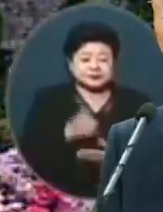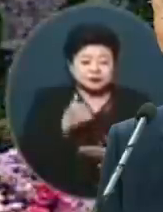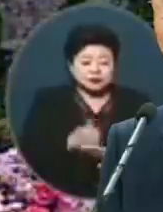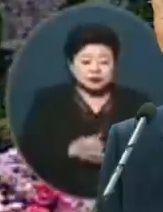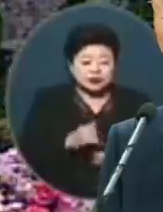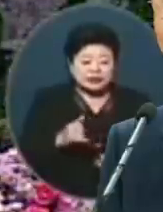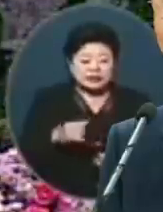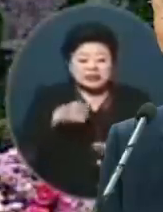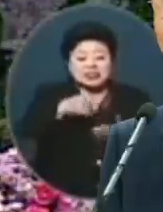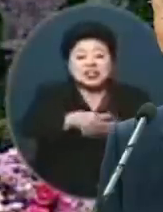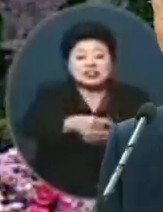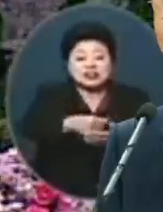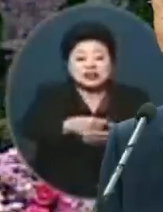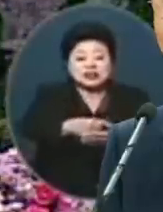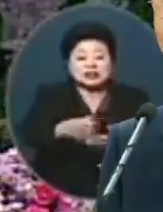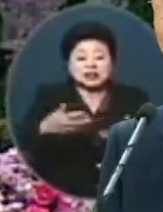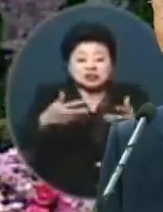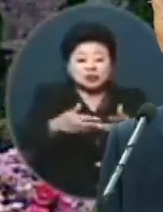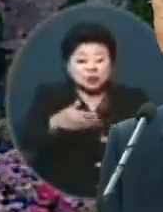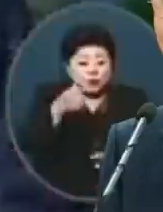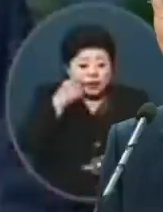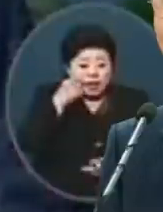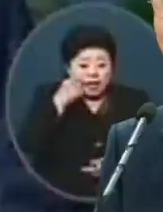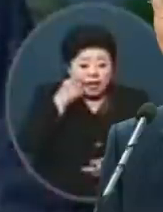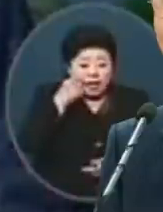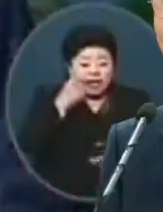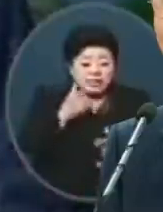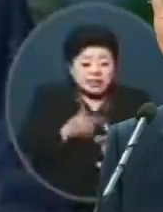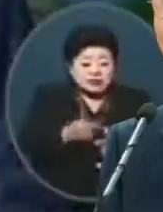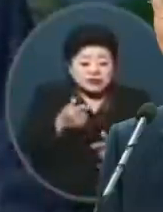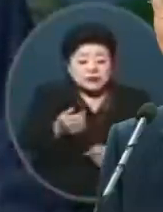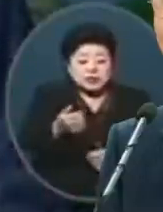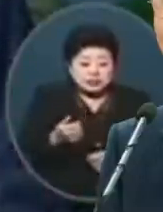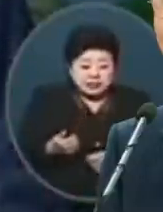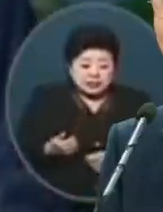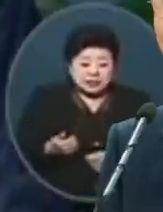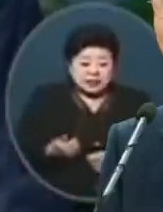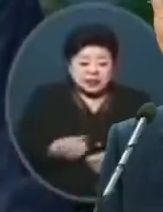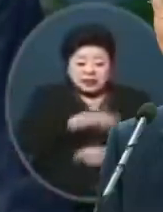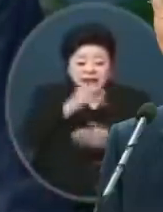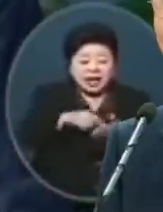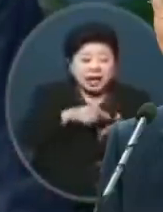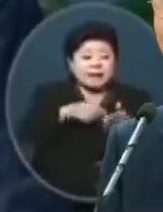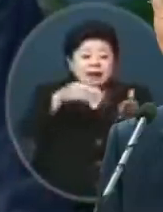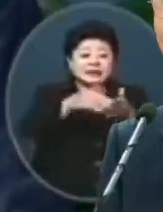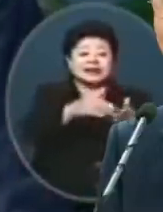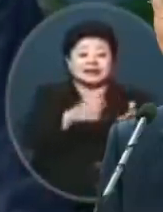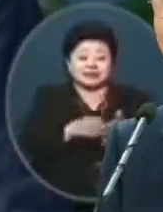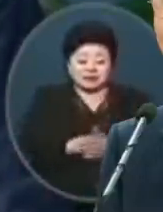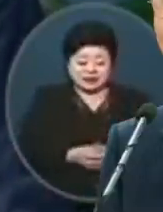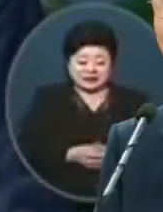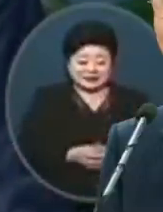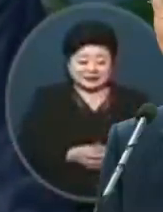죄인으로 결정하는 조건이 못 됩니다. 예수님이 다 청산했다.